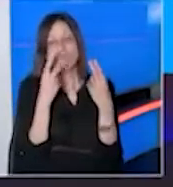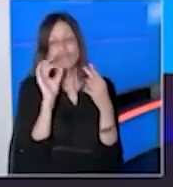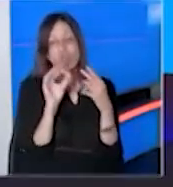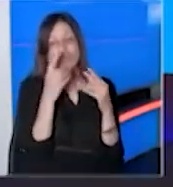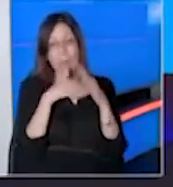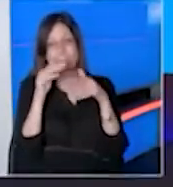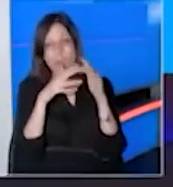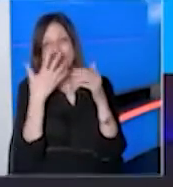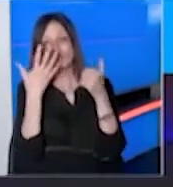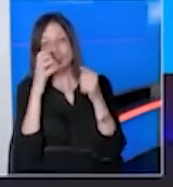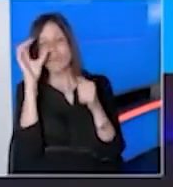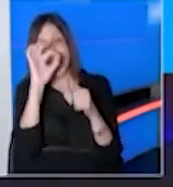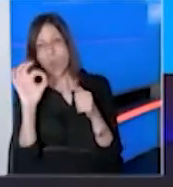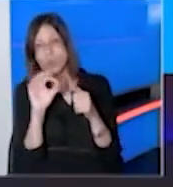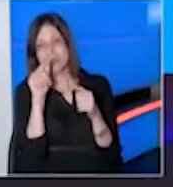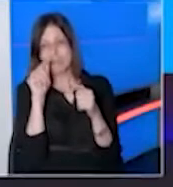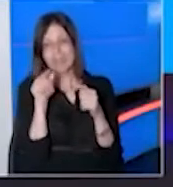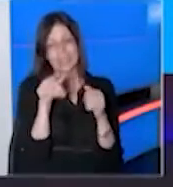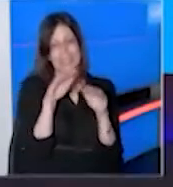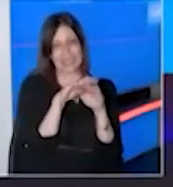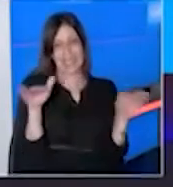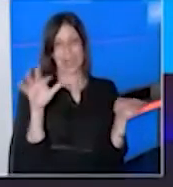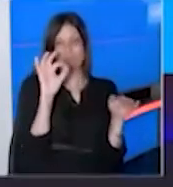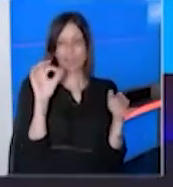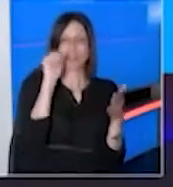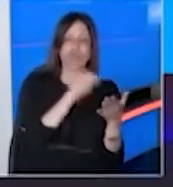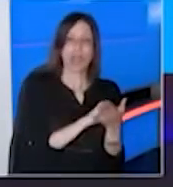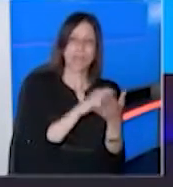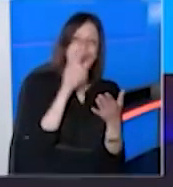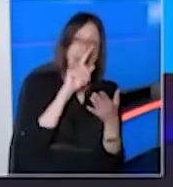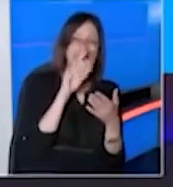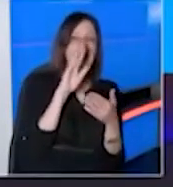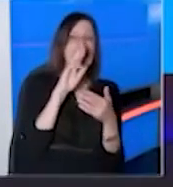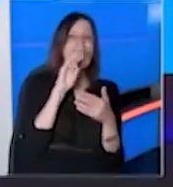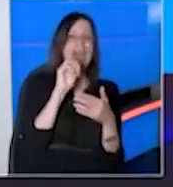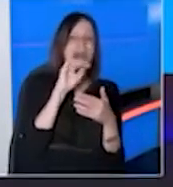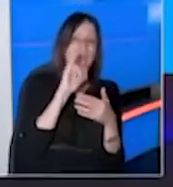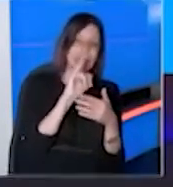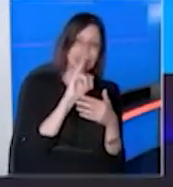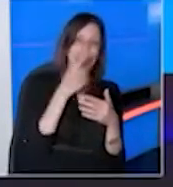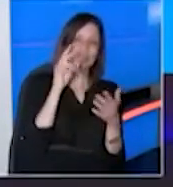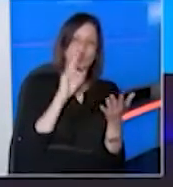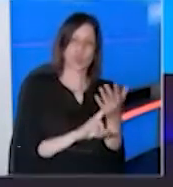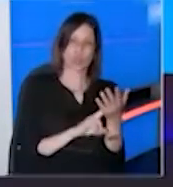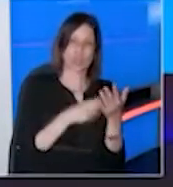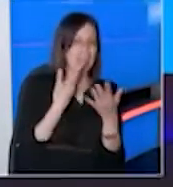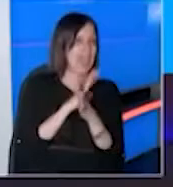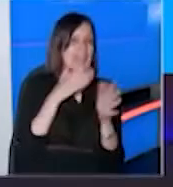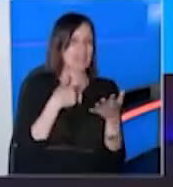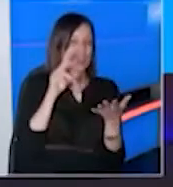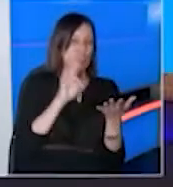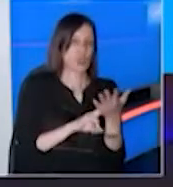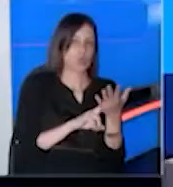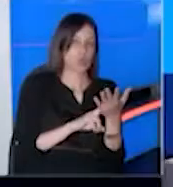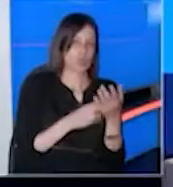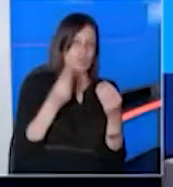אותו, 60% ממנו הוא קרקע בשביל לשלם למי? לרמי. זה אפרופו זכויות יתר. אין לנו שום זכויות יתר. אז